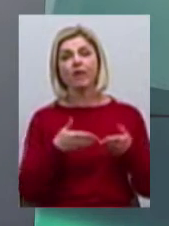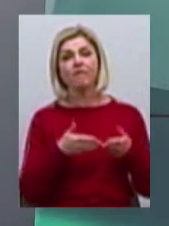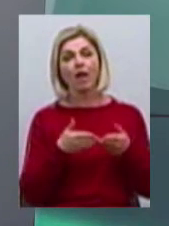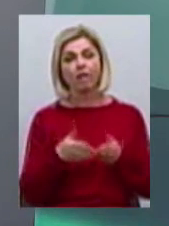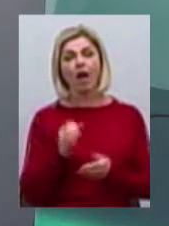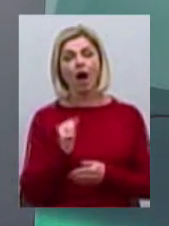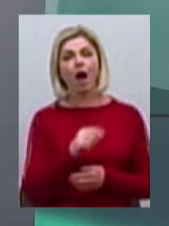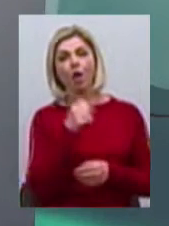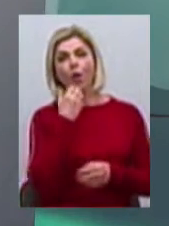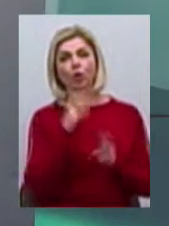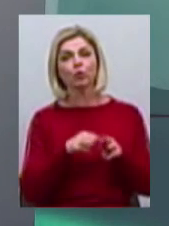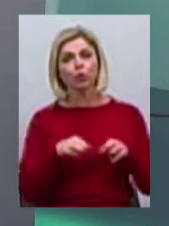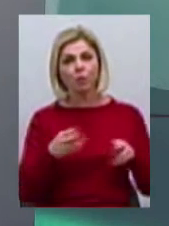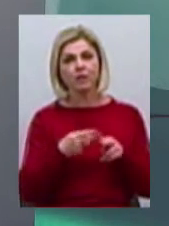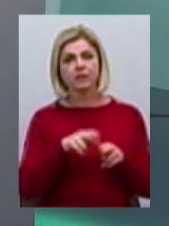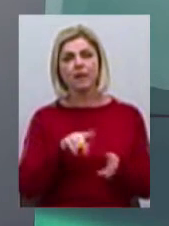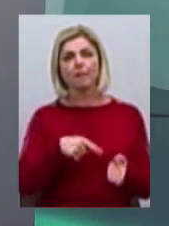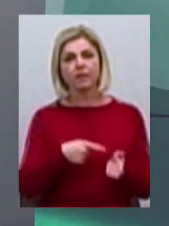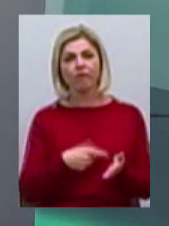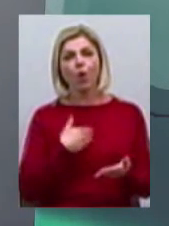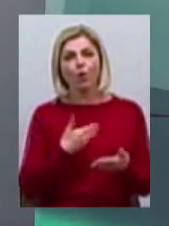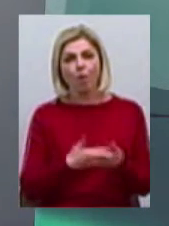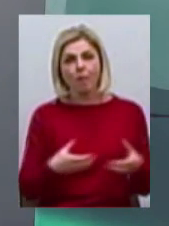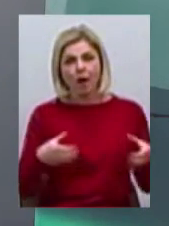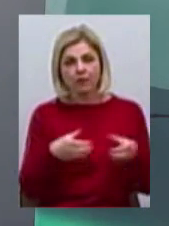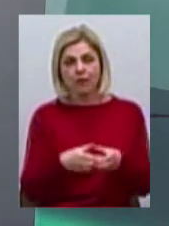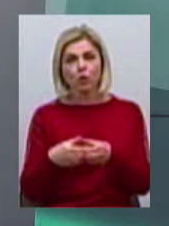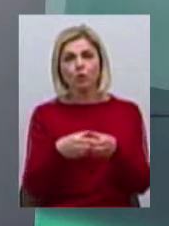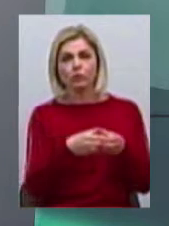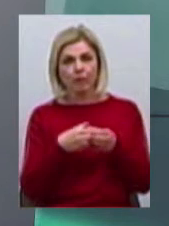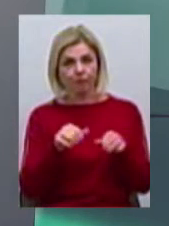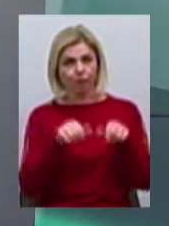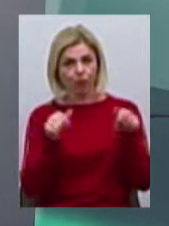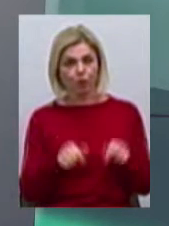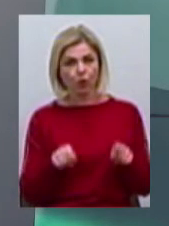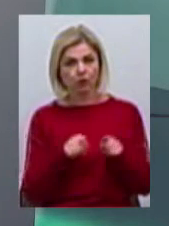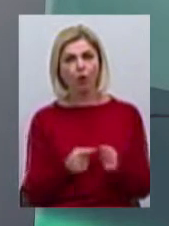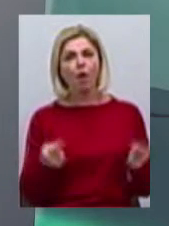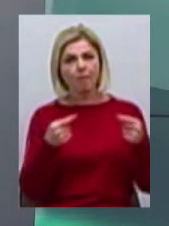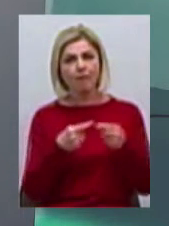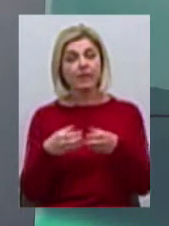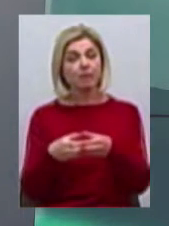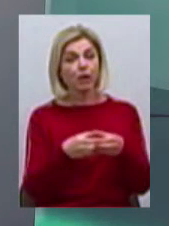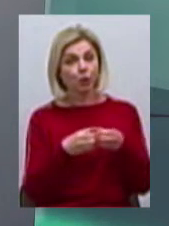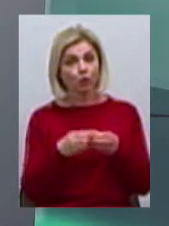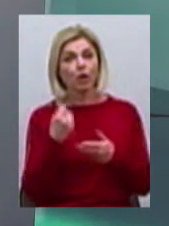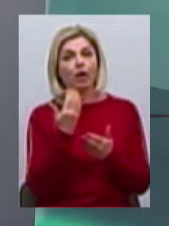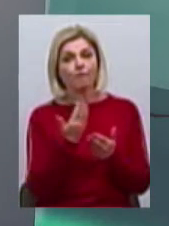коли формується, це вже міська громадськість, суспільство формується, так, у таку певну спільноту. І от